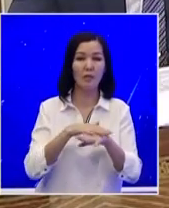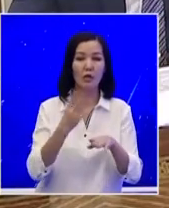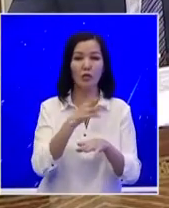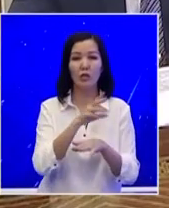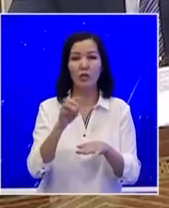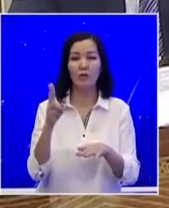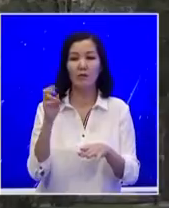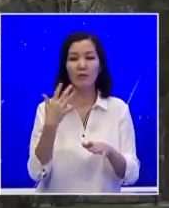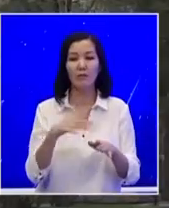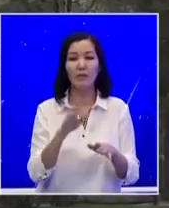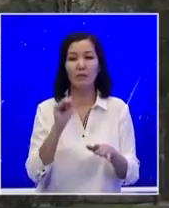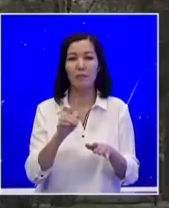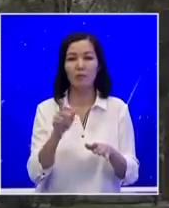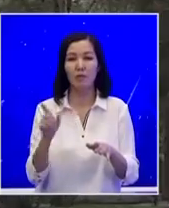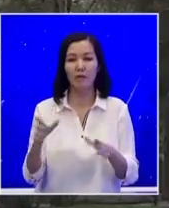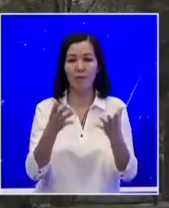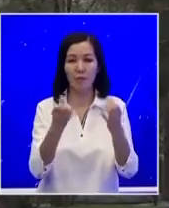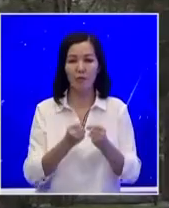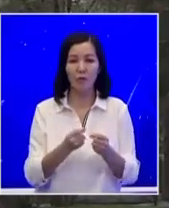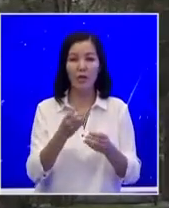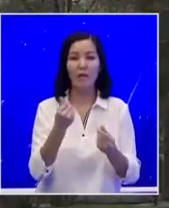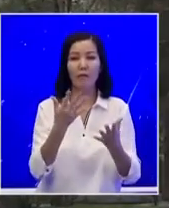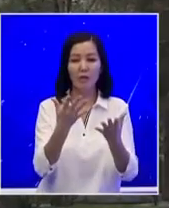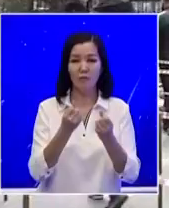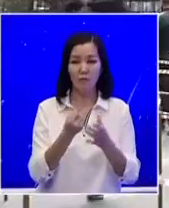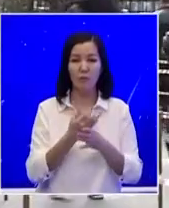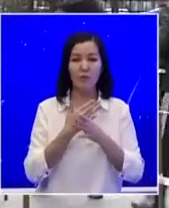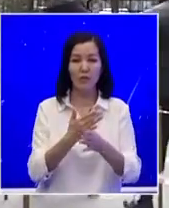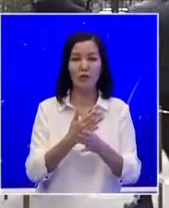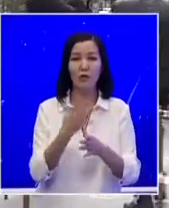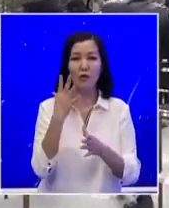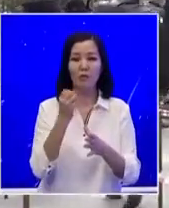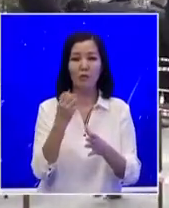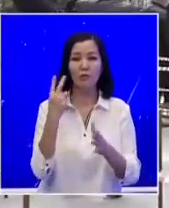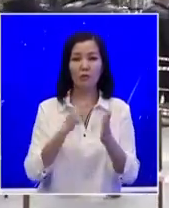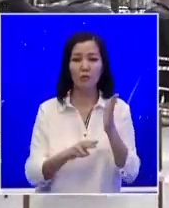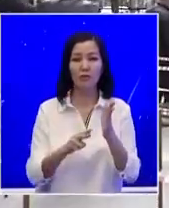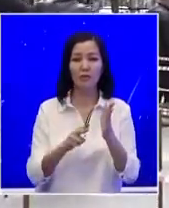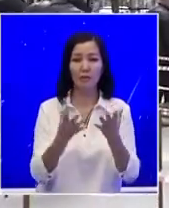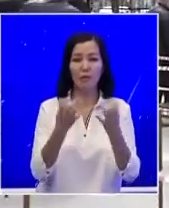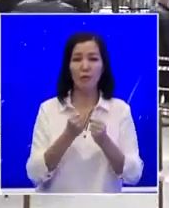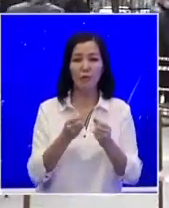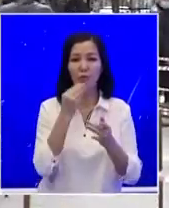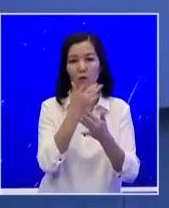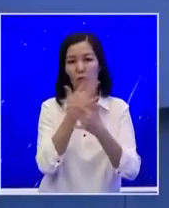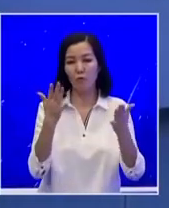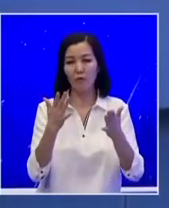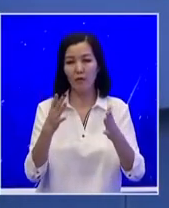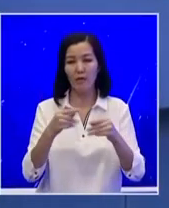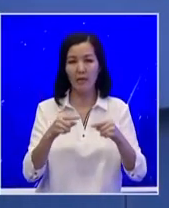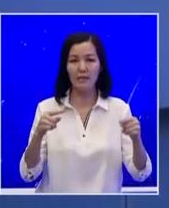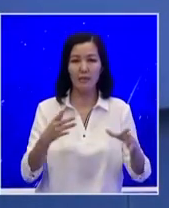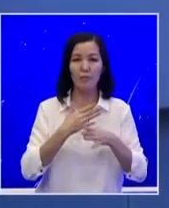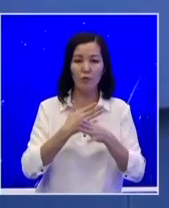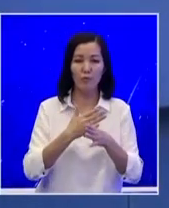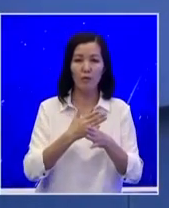4 миллиона 250 тысяч человек получили финансовую помощь. Более 570 тысяч получили продуктовые наборы. В